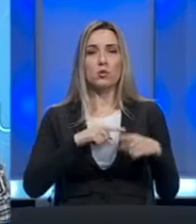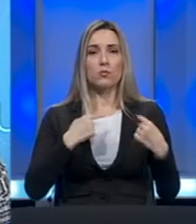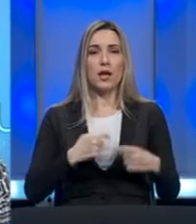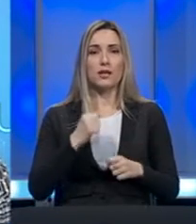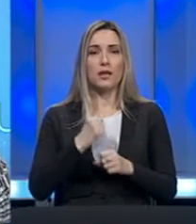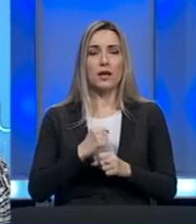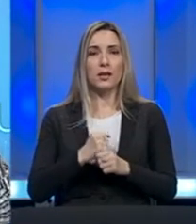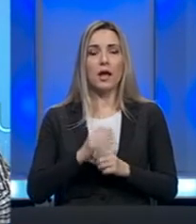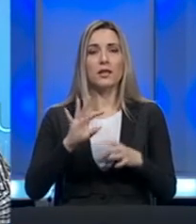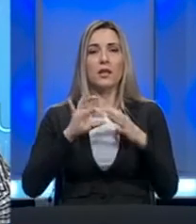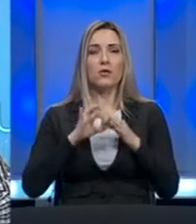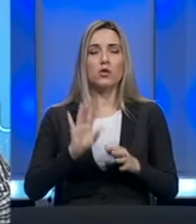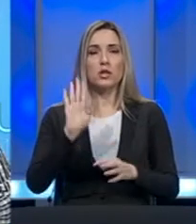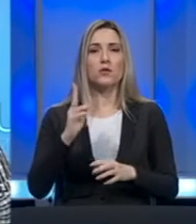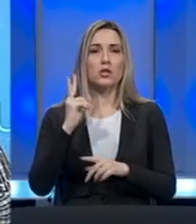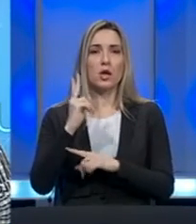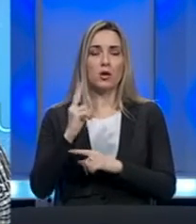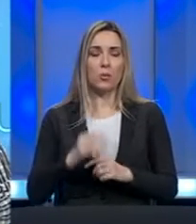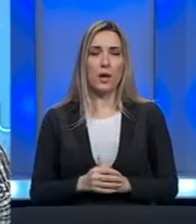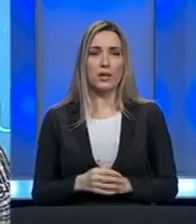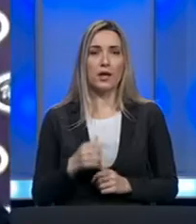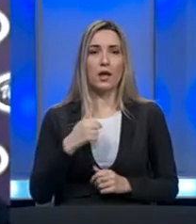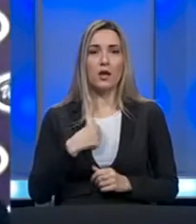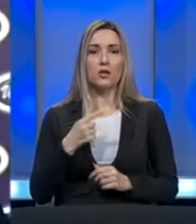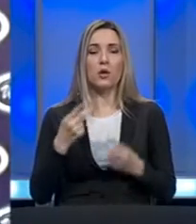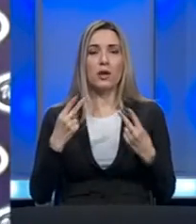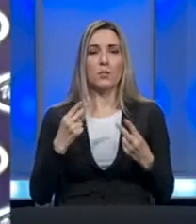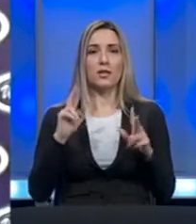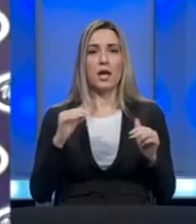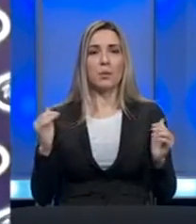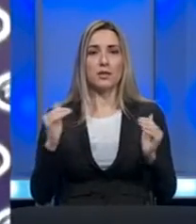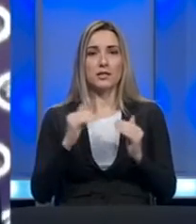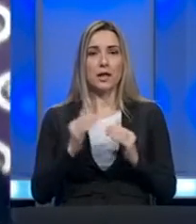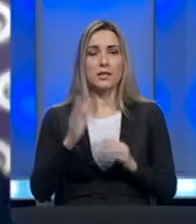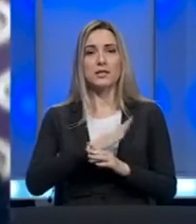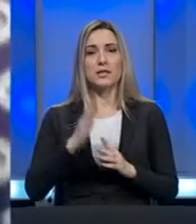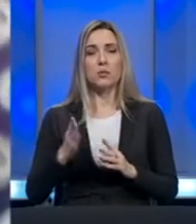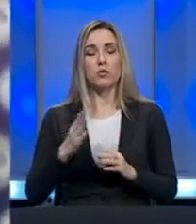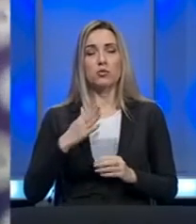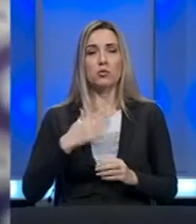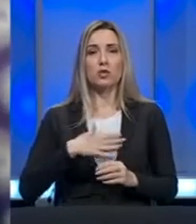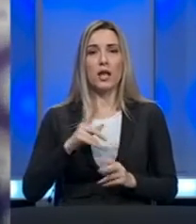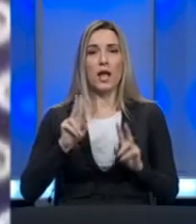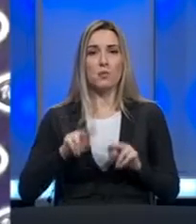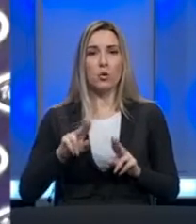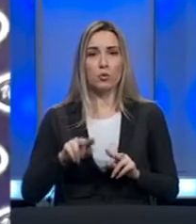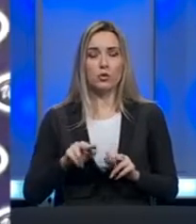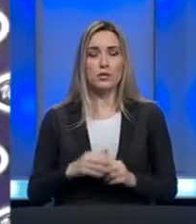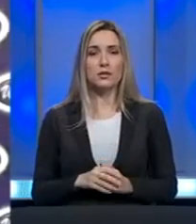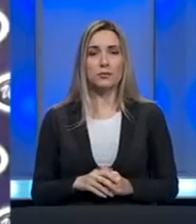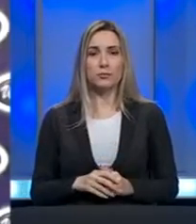i kroz vođenje vaše kompanije? Pa jeste, to je najbitnije, da imate sklad između želja i mogućnosti. Tako